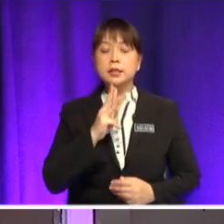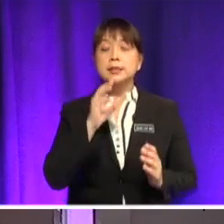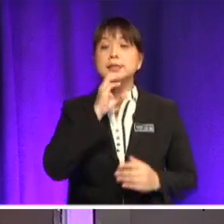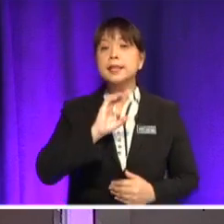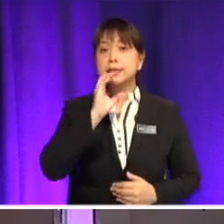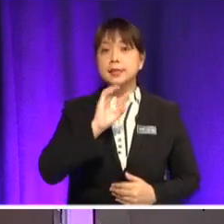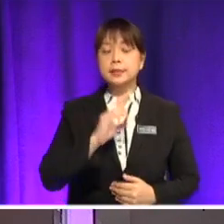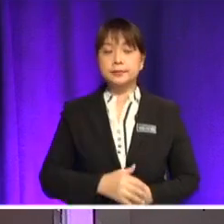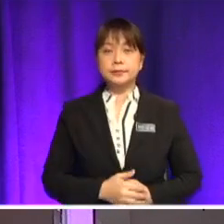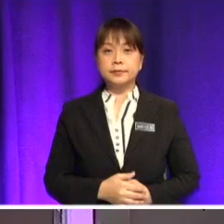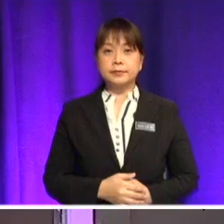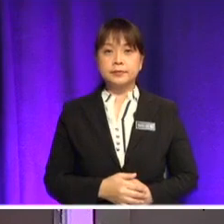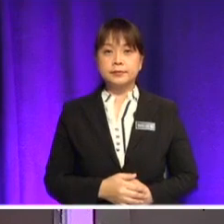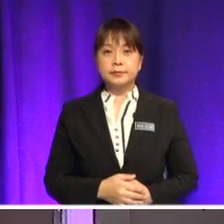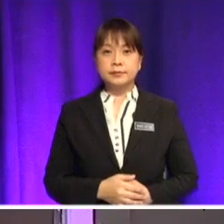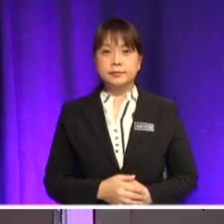itu